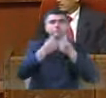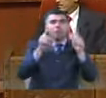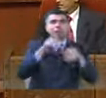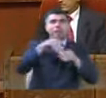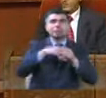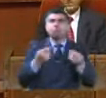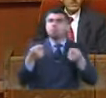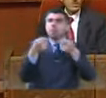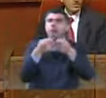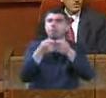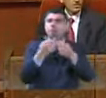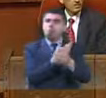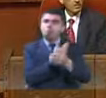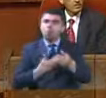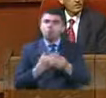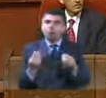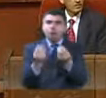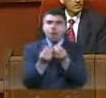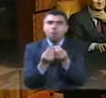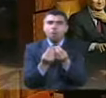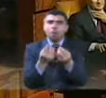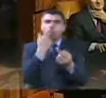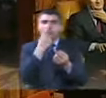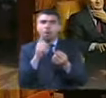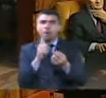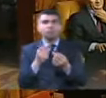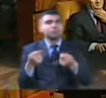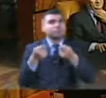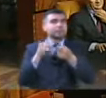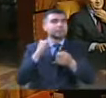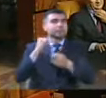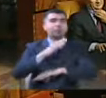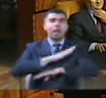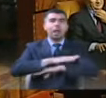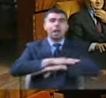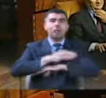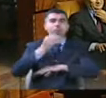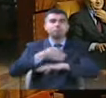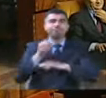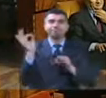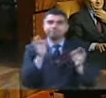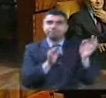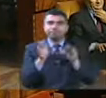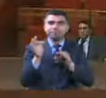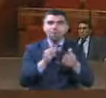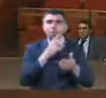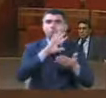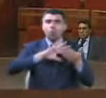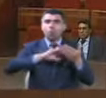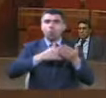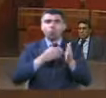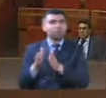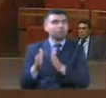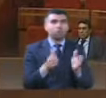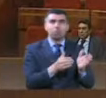أو حكومية، بعيدا عن شخصنة النقاش أو توجيه التهم والتركيز على القضايا الكبرى